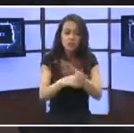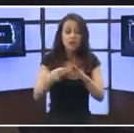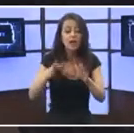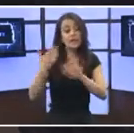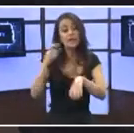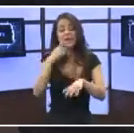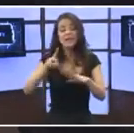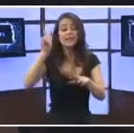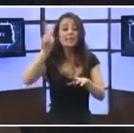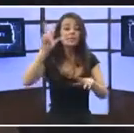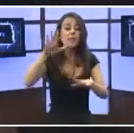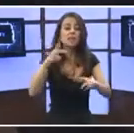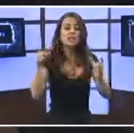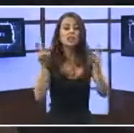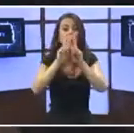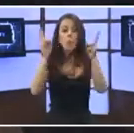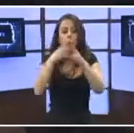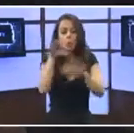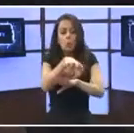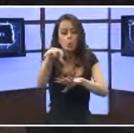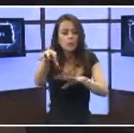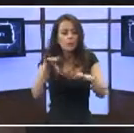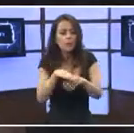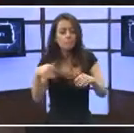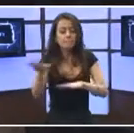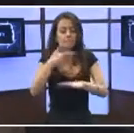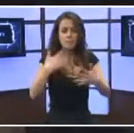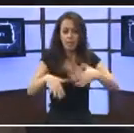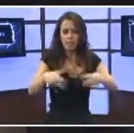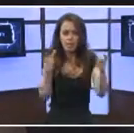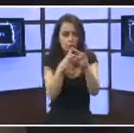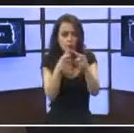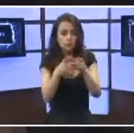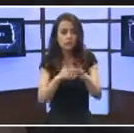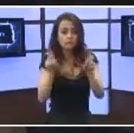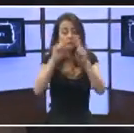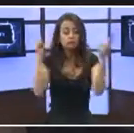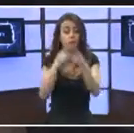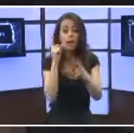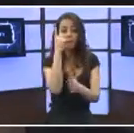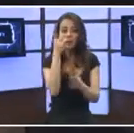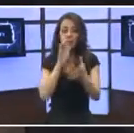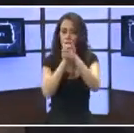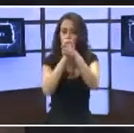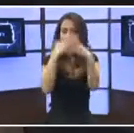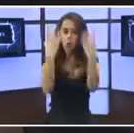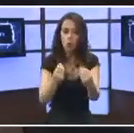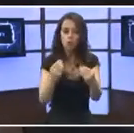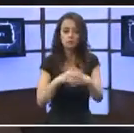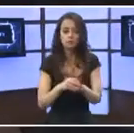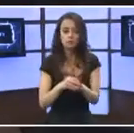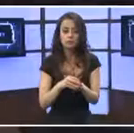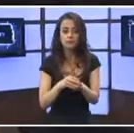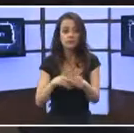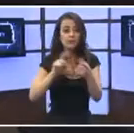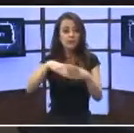katıldığı dünya yemek yarışmasında bizim engelliler, engelli grubunda dünya birincisi oldu. Maşallah. Çok birincilikler var. Ve